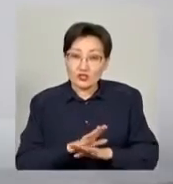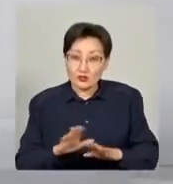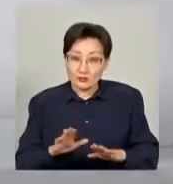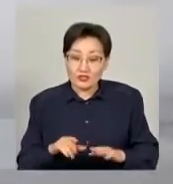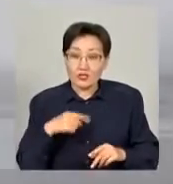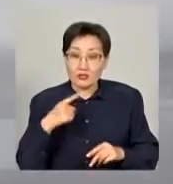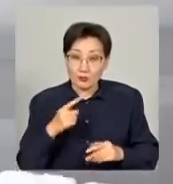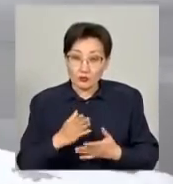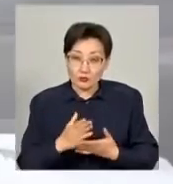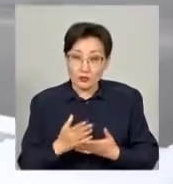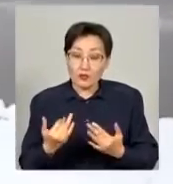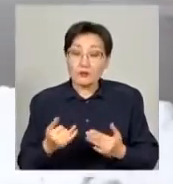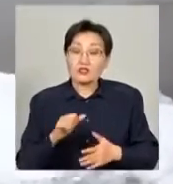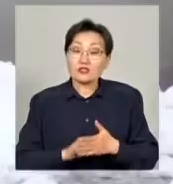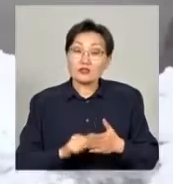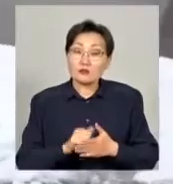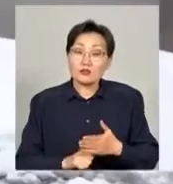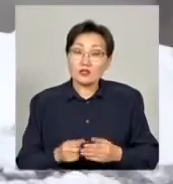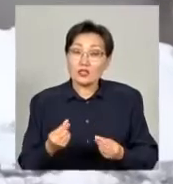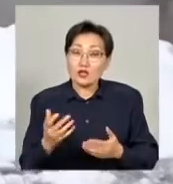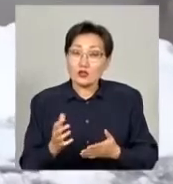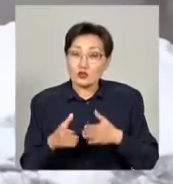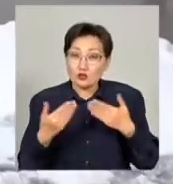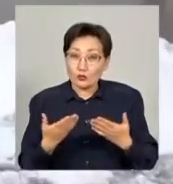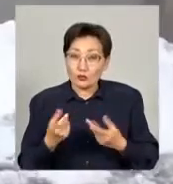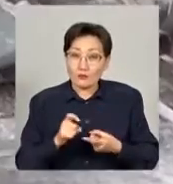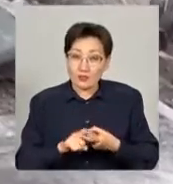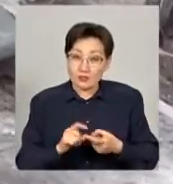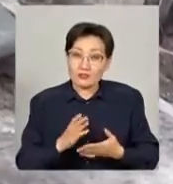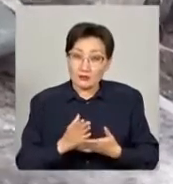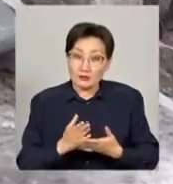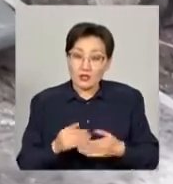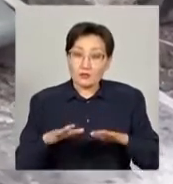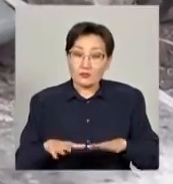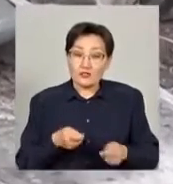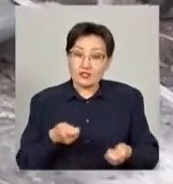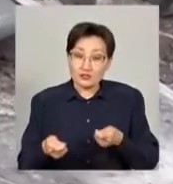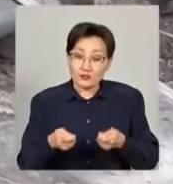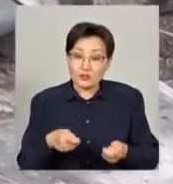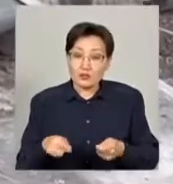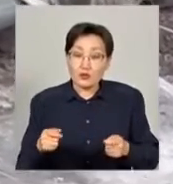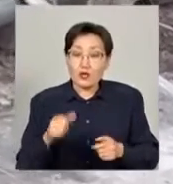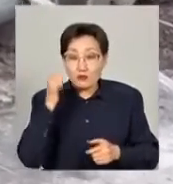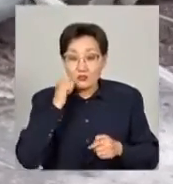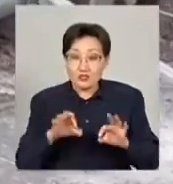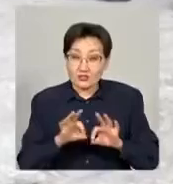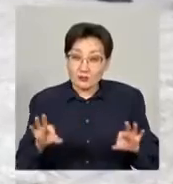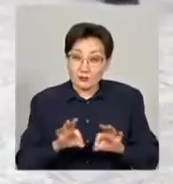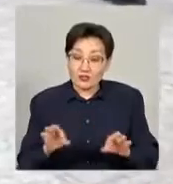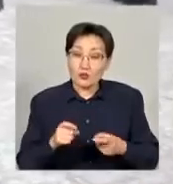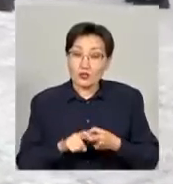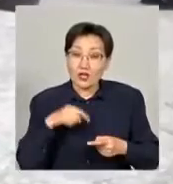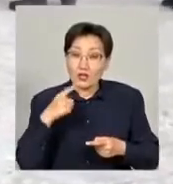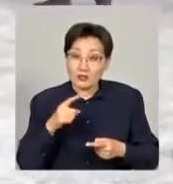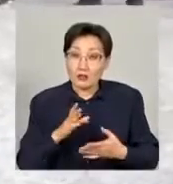жасамағанын мойындап отыр. Ал оның себебін табыстың жоқтығымен байланыстыруда. Тіпті жергілікті билікке ескірген құбырлар туралы айтқанмын